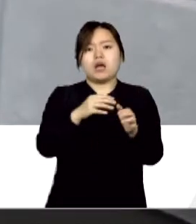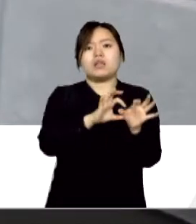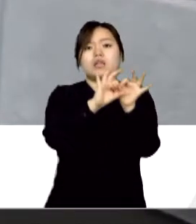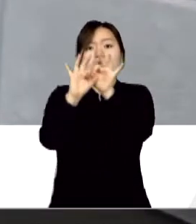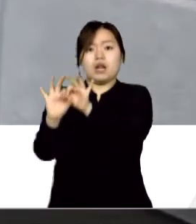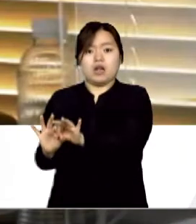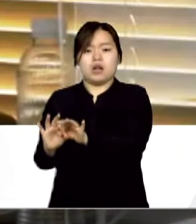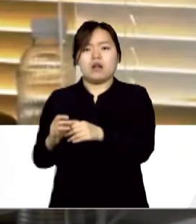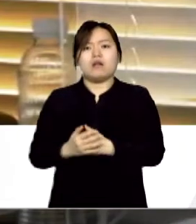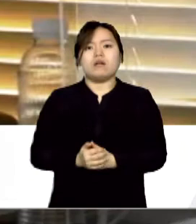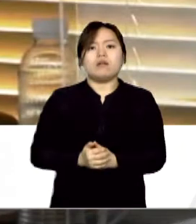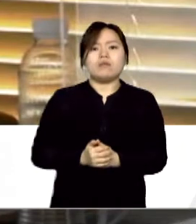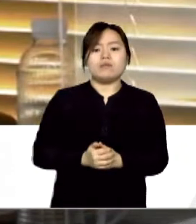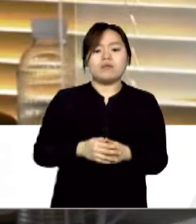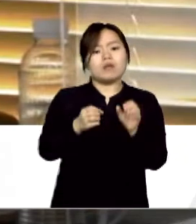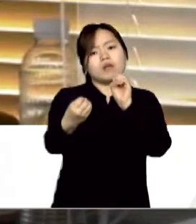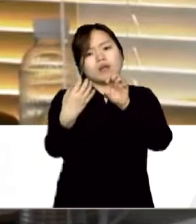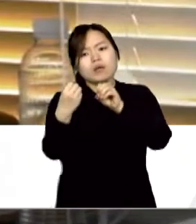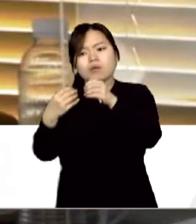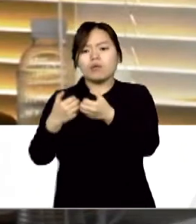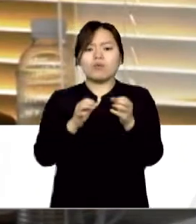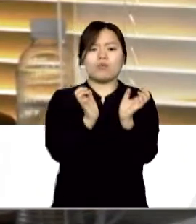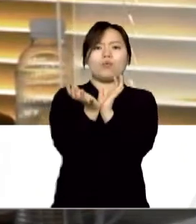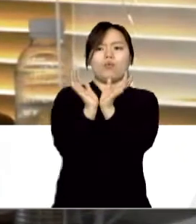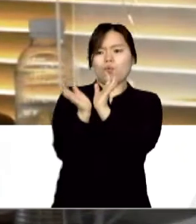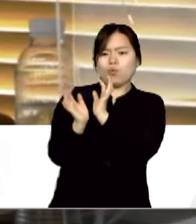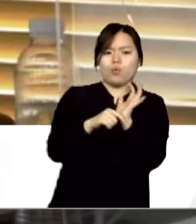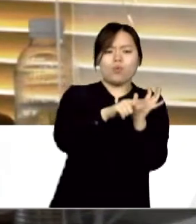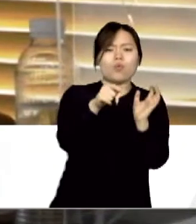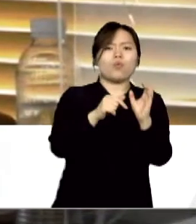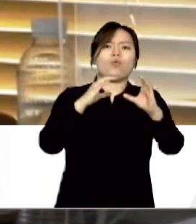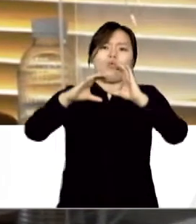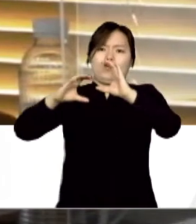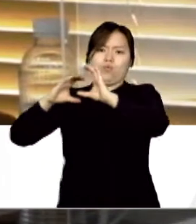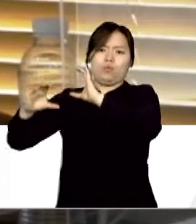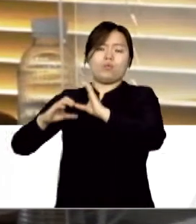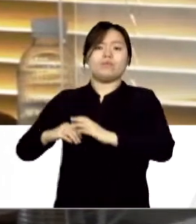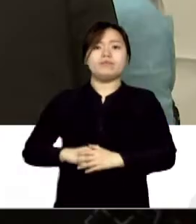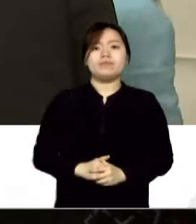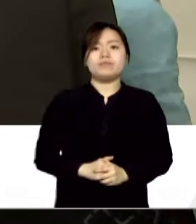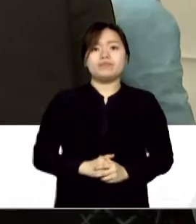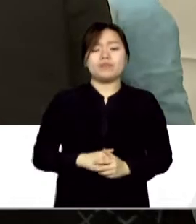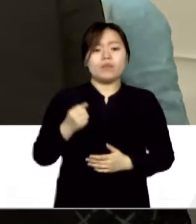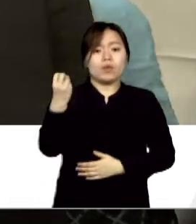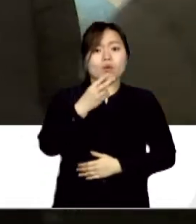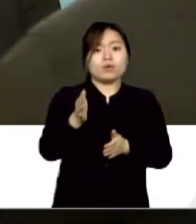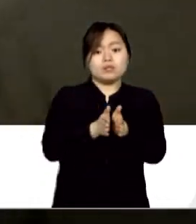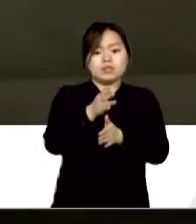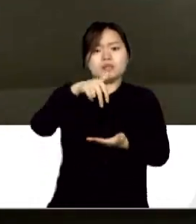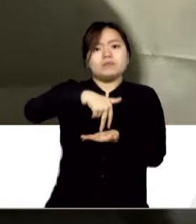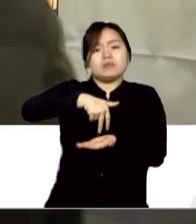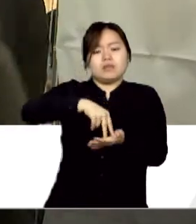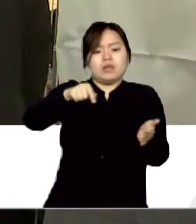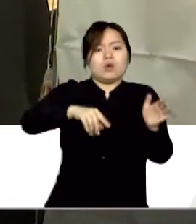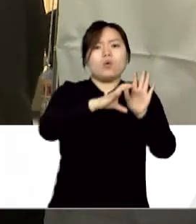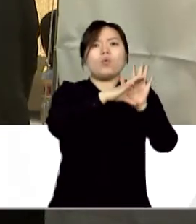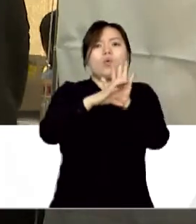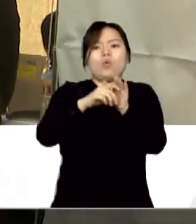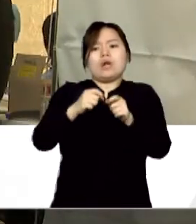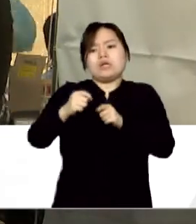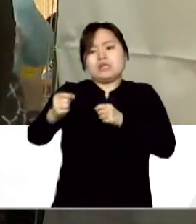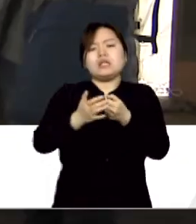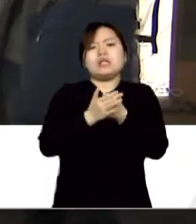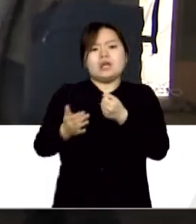정신건강의 중요성에 대해 대담을 벌이며 시민들과 실시간 소통을 이어갔습니다. 한편 시는 코로나19 사태